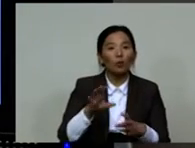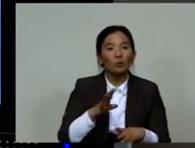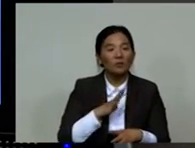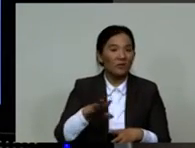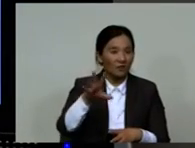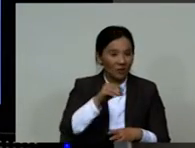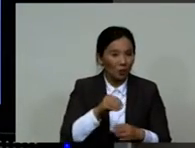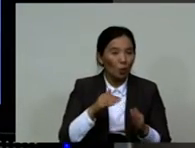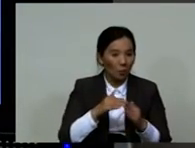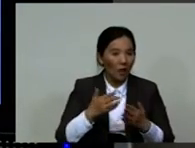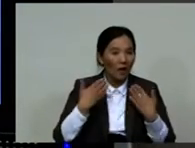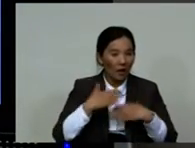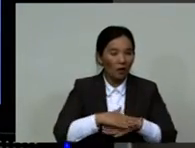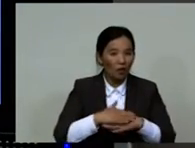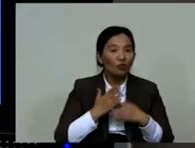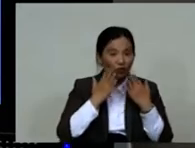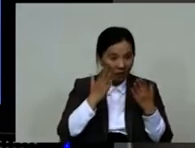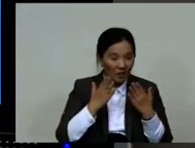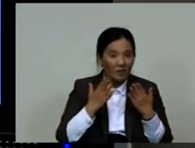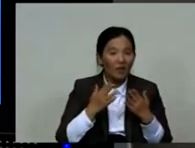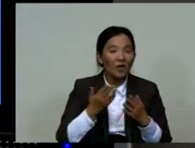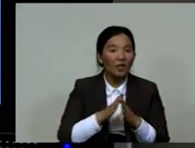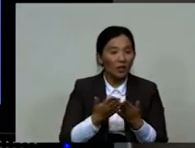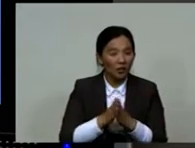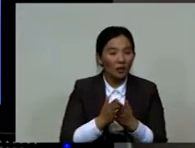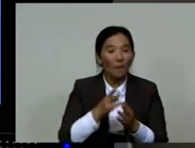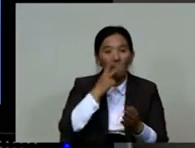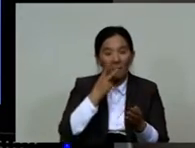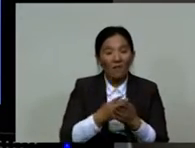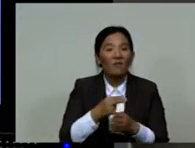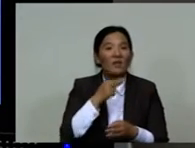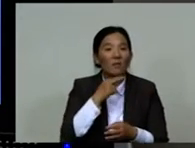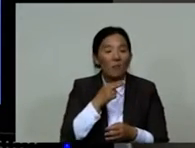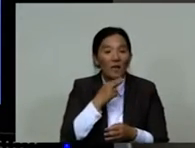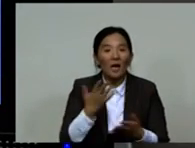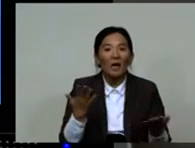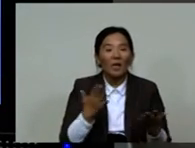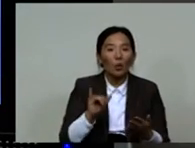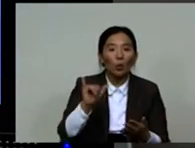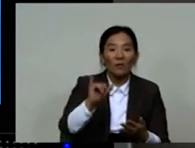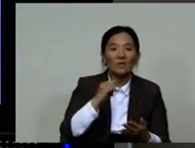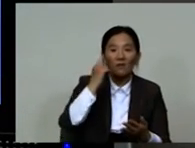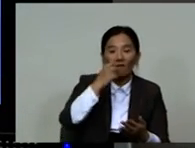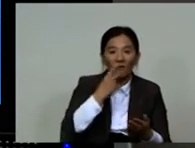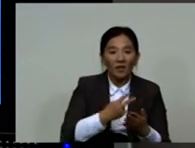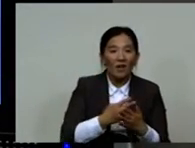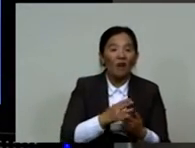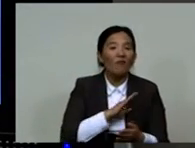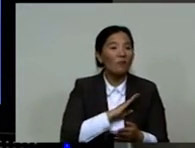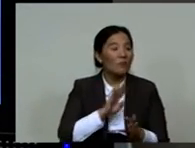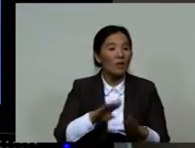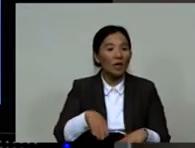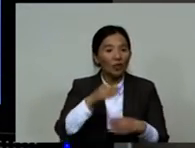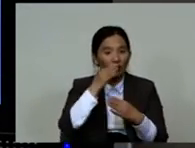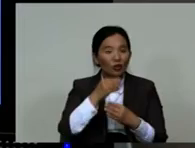каникулах читаете книги. Обратите внимание, какие у нас виды вымирают,